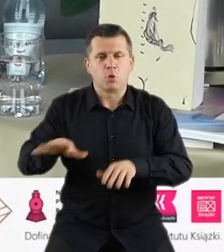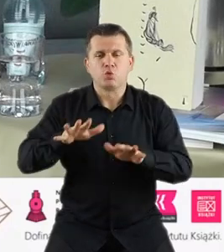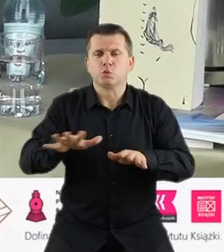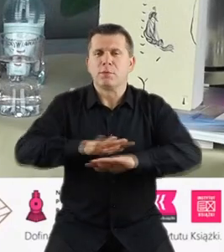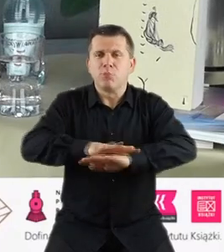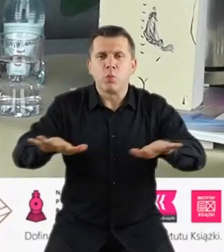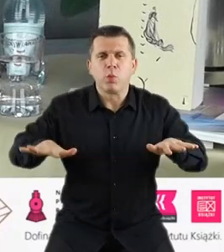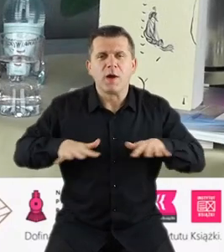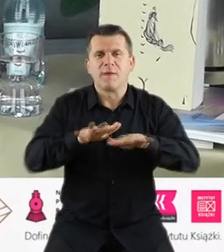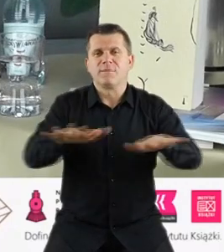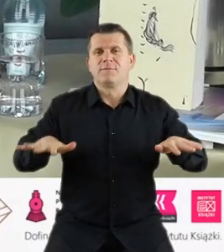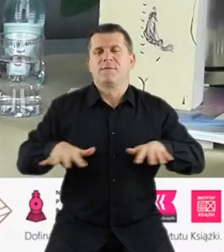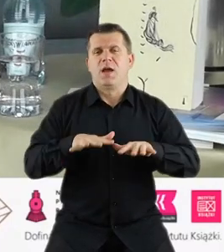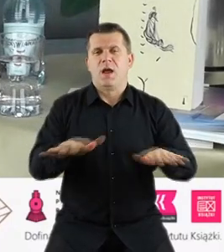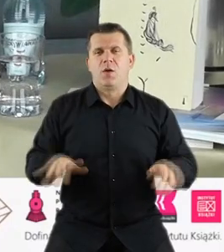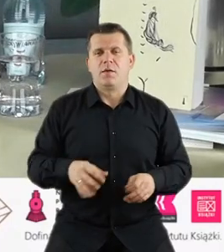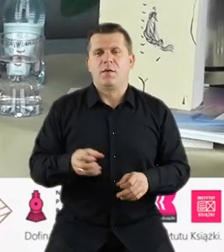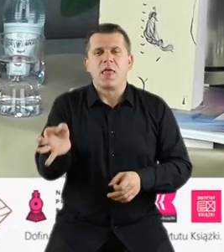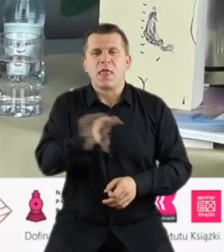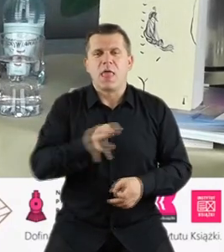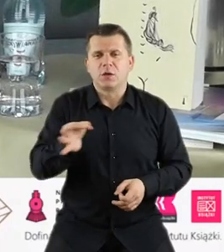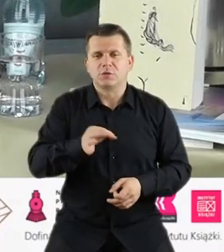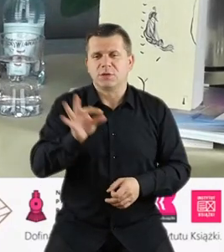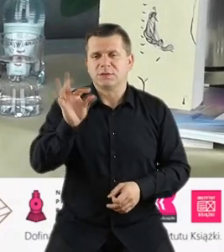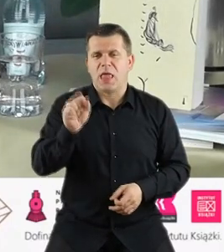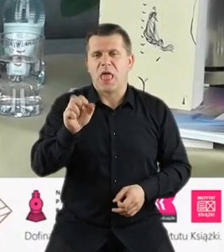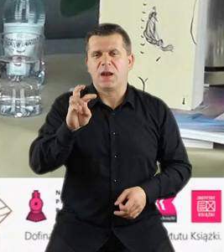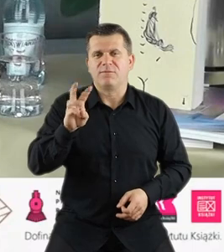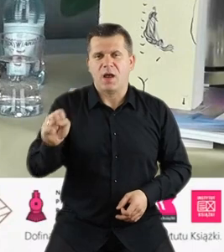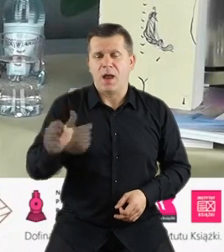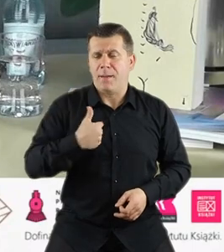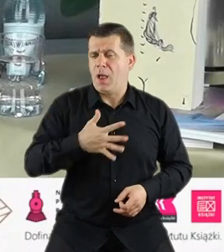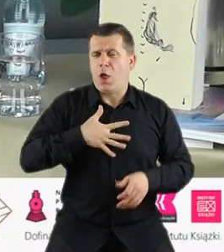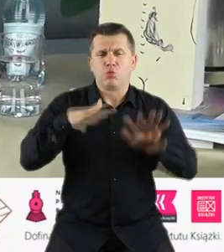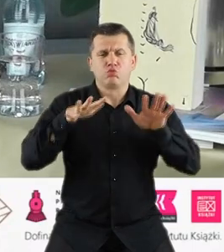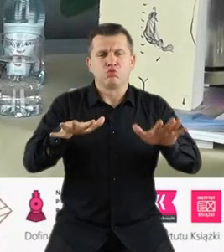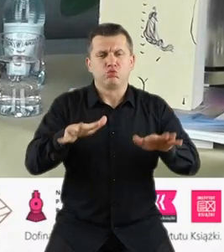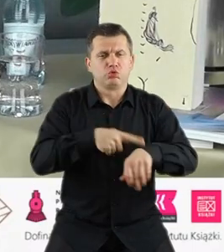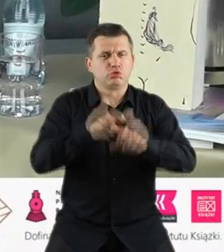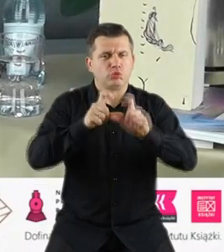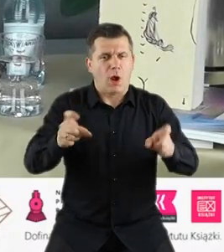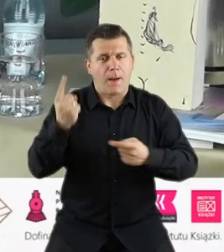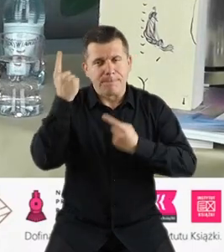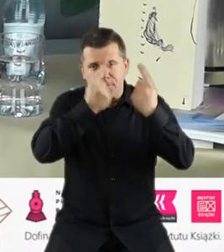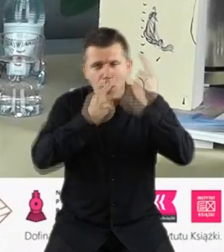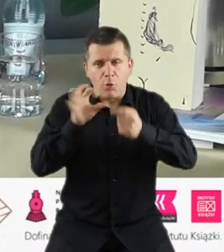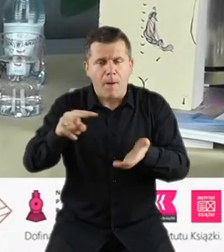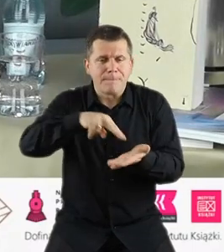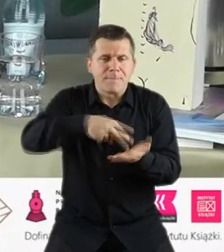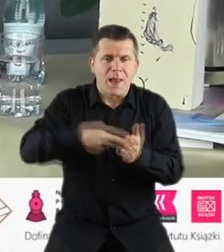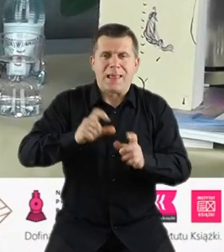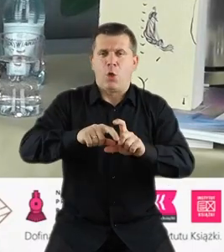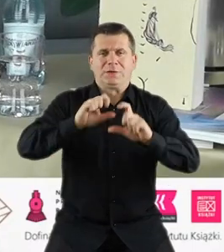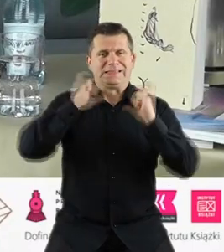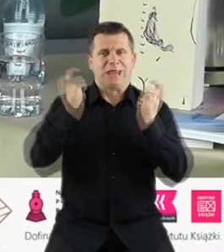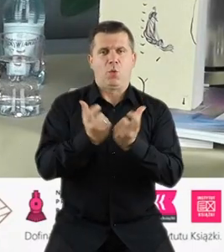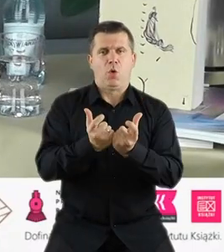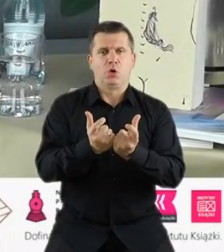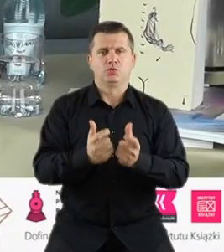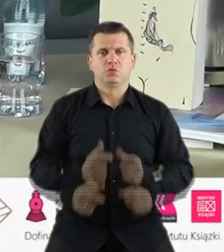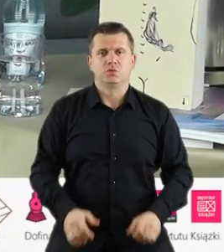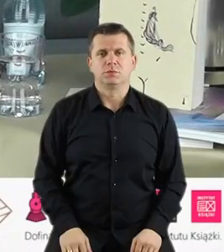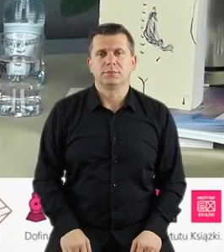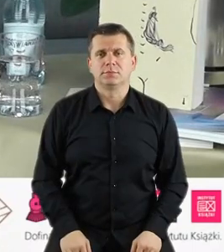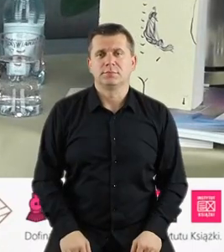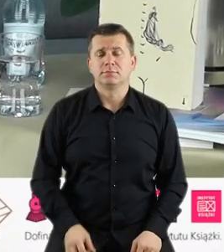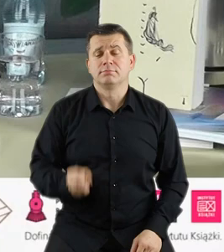dużo pływał w jeziorze Serby, a ja miałam dużo czasu na pomyślenie o koncepcji, o całości.